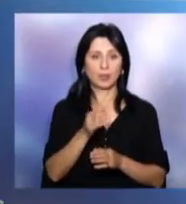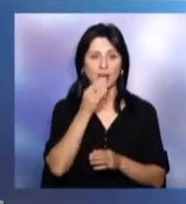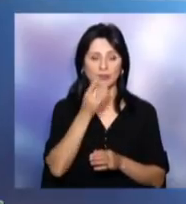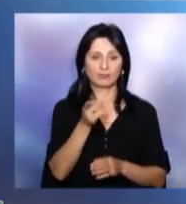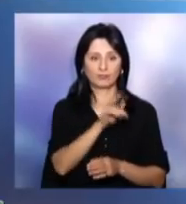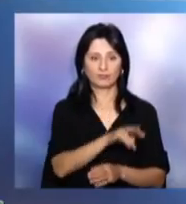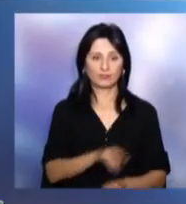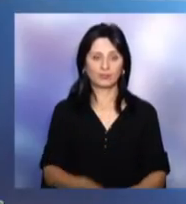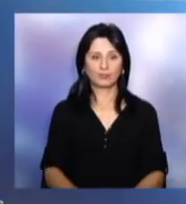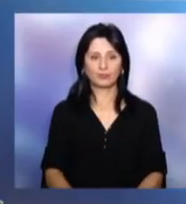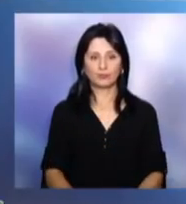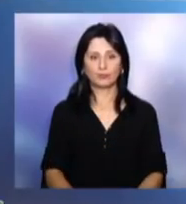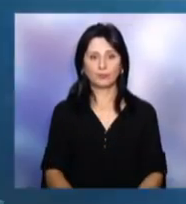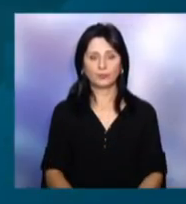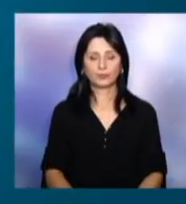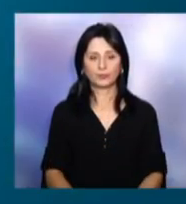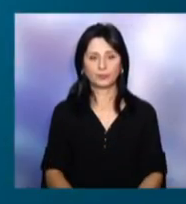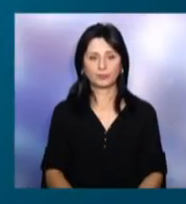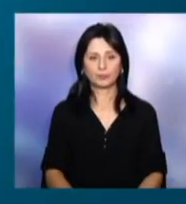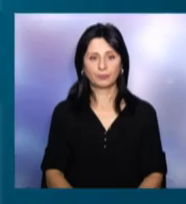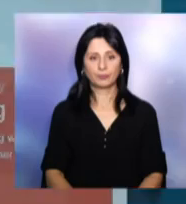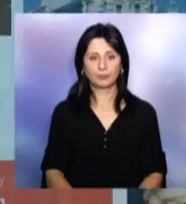ბლოკით გავაგრძელებთ.